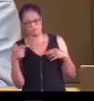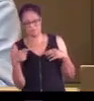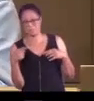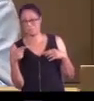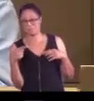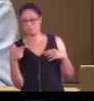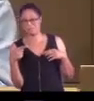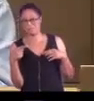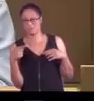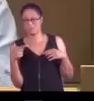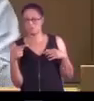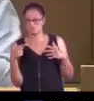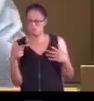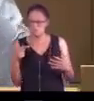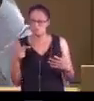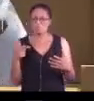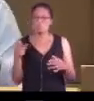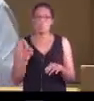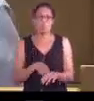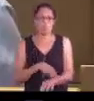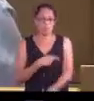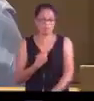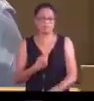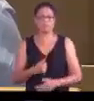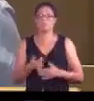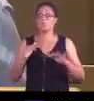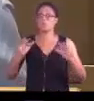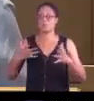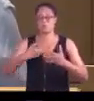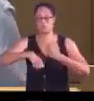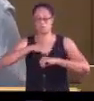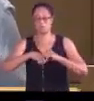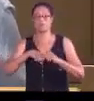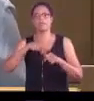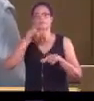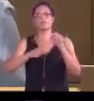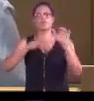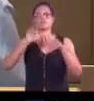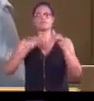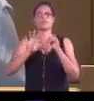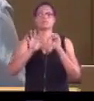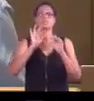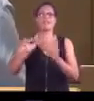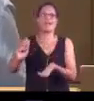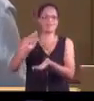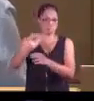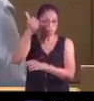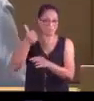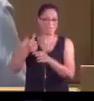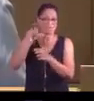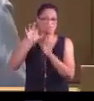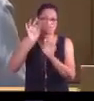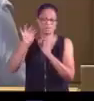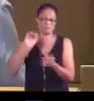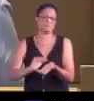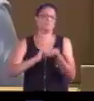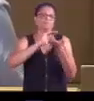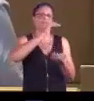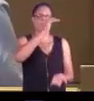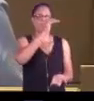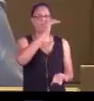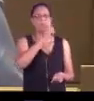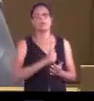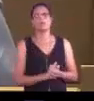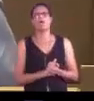négocié. Donc, autrement dit, on présélectionne des candidats. Et puis ensuite, on va mener un dialogue compétitif avec eux, c'est-à-dire on va